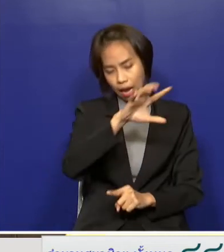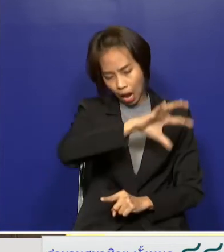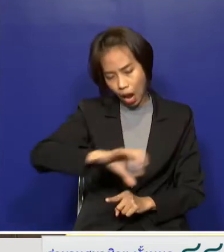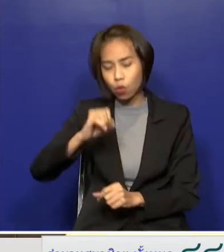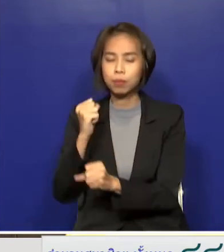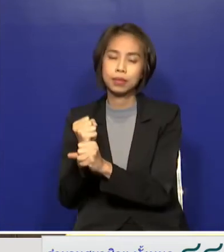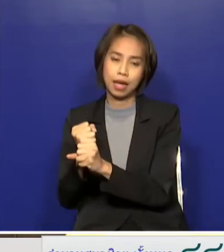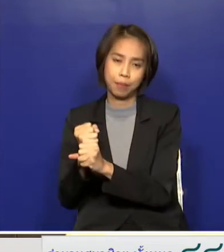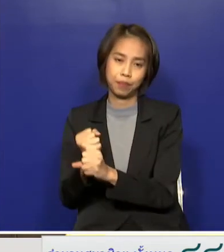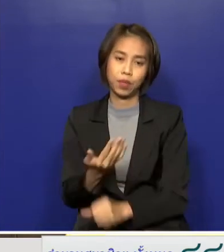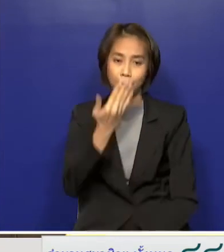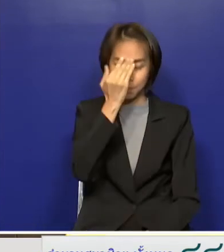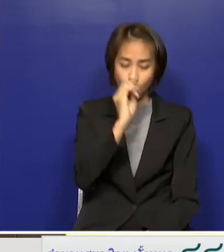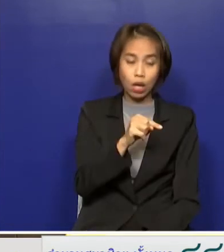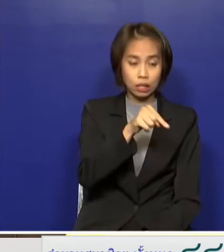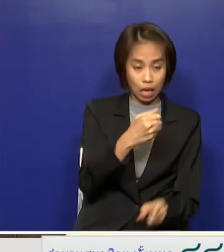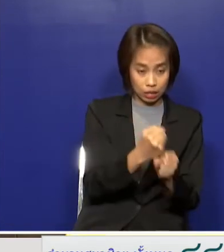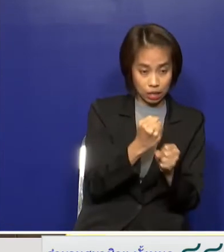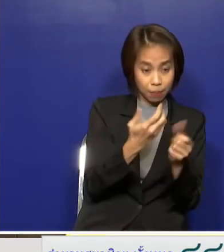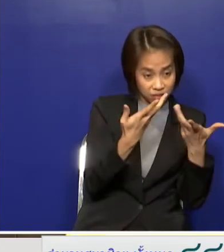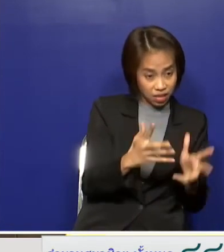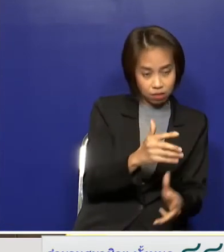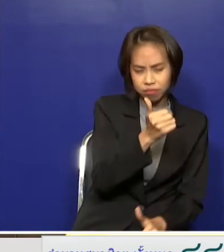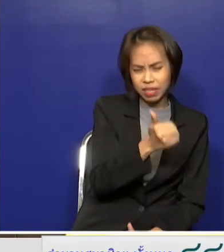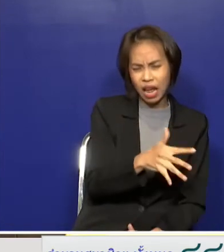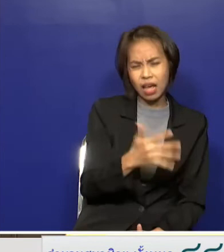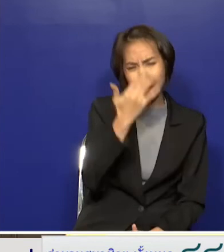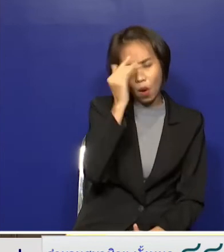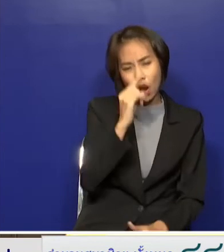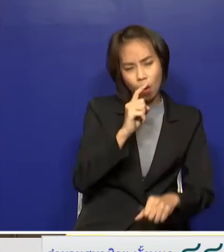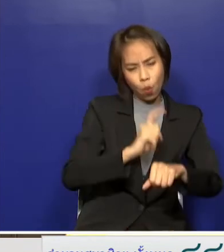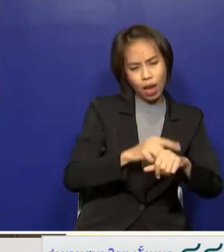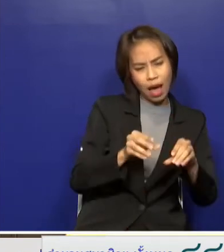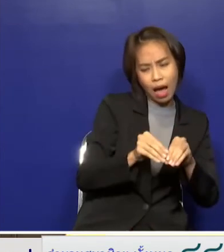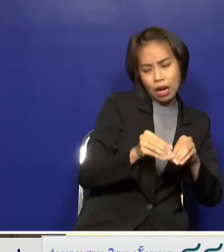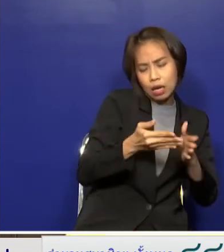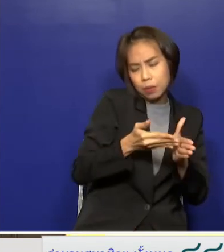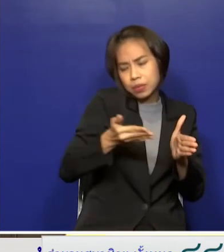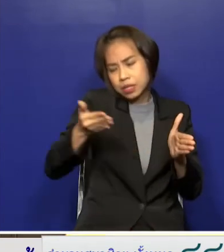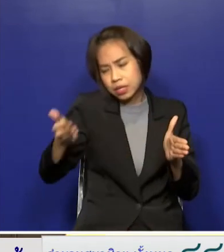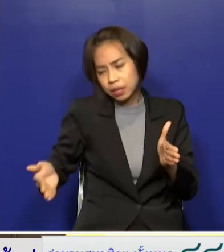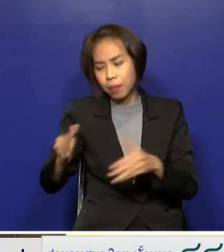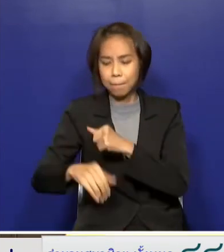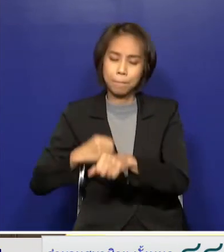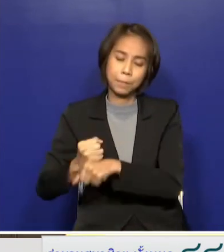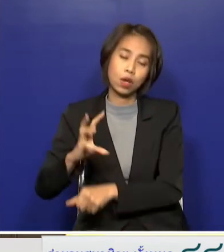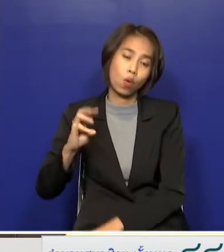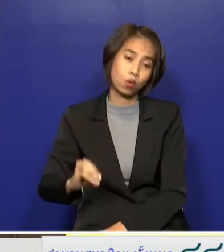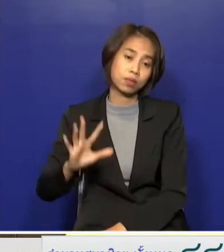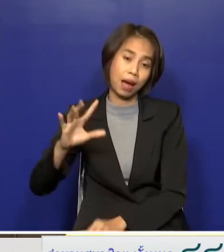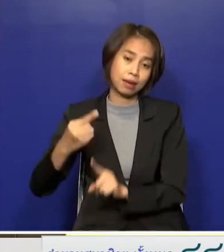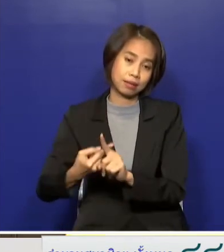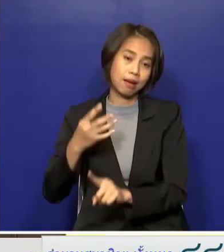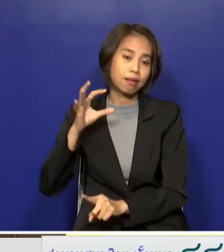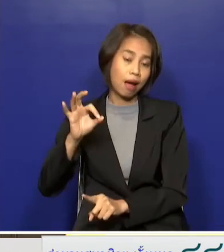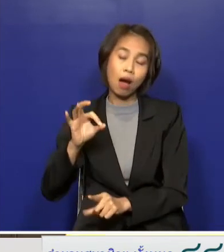ไงท่านก็ทำไม่เสร็จด้วยตัวท่านเองแม้ว่าท่านจะขยายไปกันยายน2565ก็ตามก็ขอขอบพระคุ